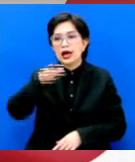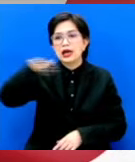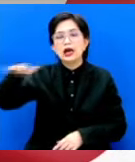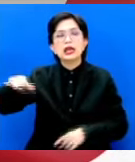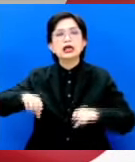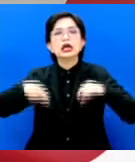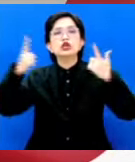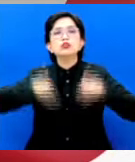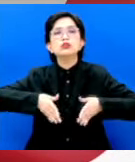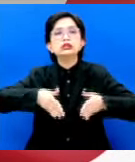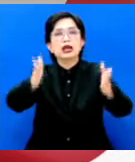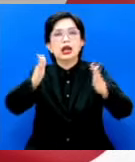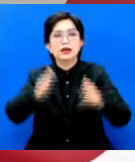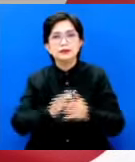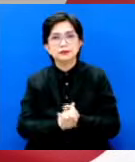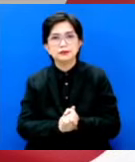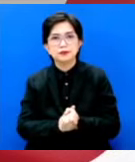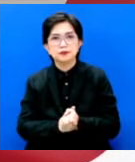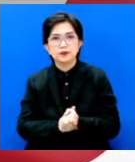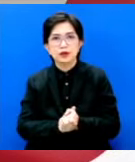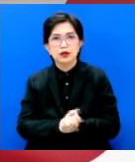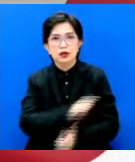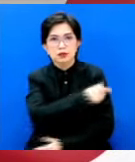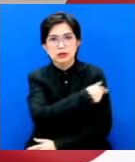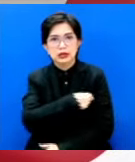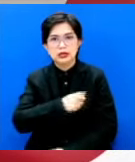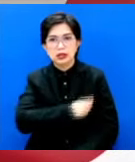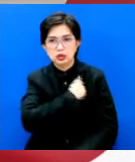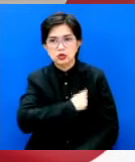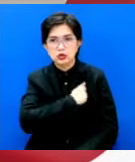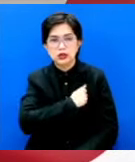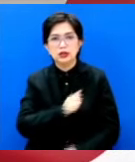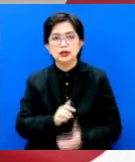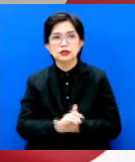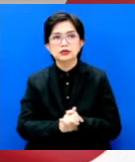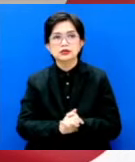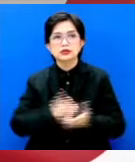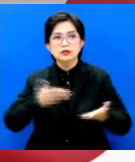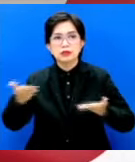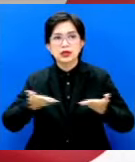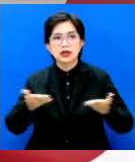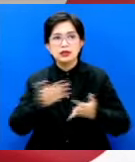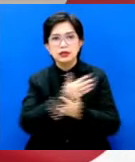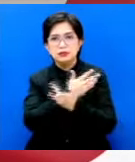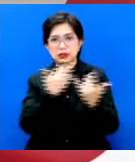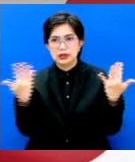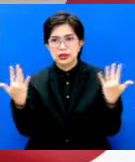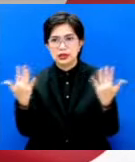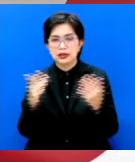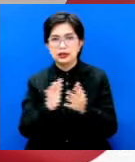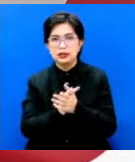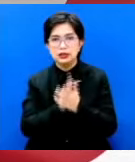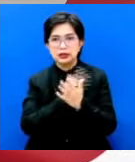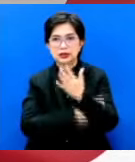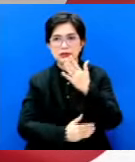merawat anak-anakjalanan,ee,jugaee pekerjasosial,nantinyakitaakanlebihaktif melayanimasyarakatataumerekayangmemiliki